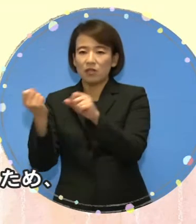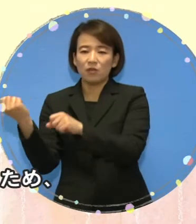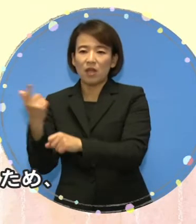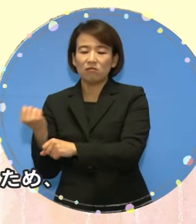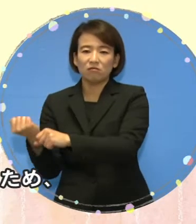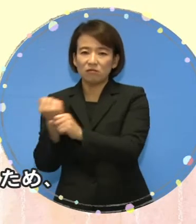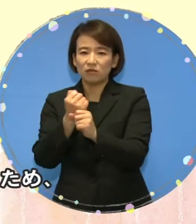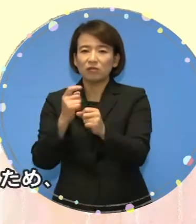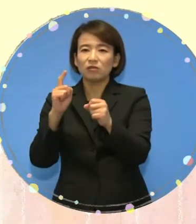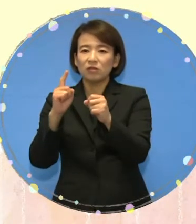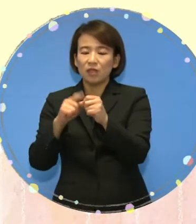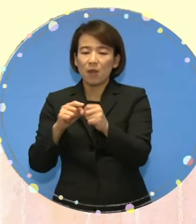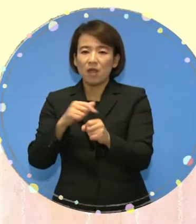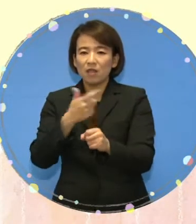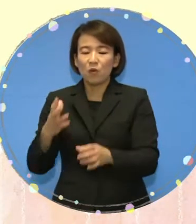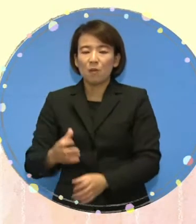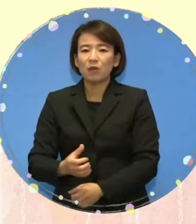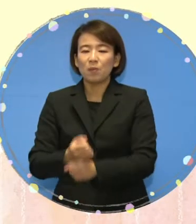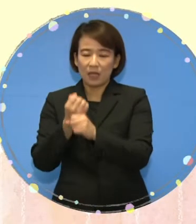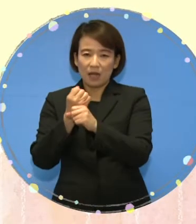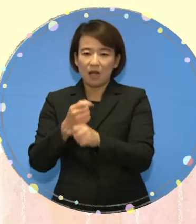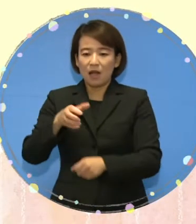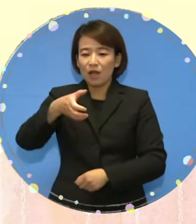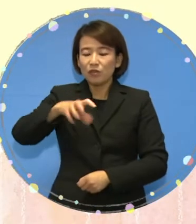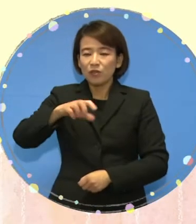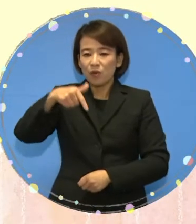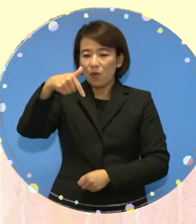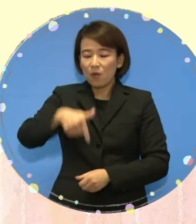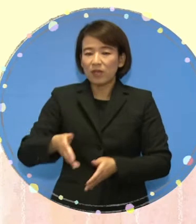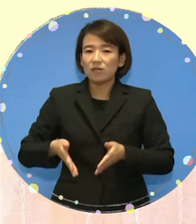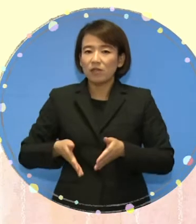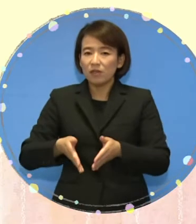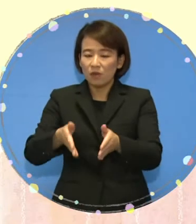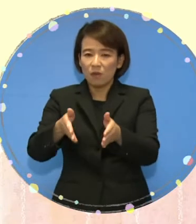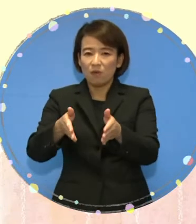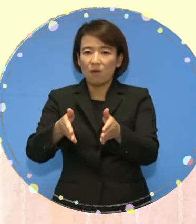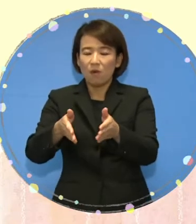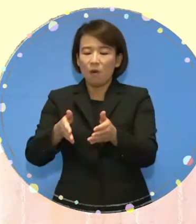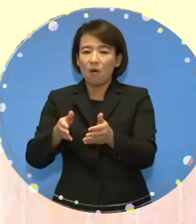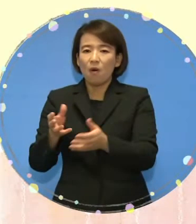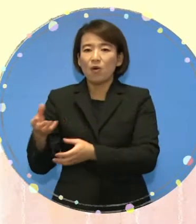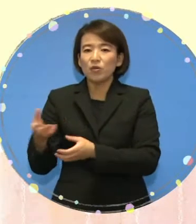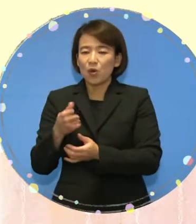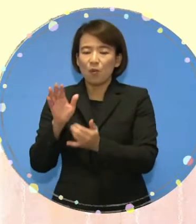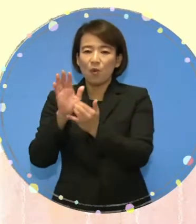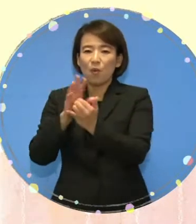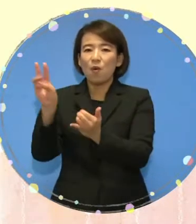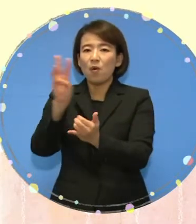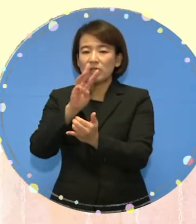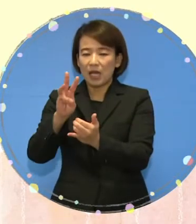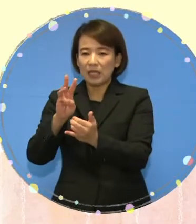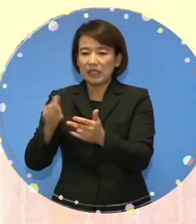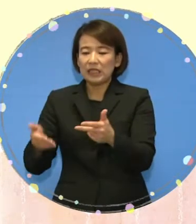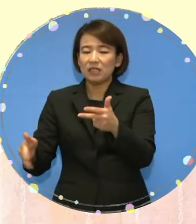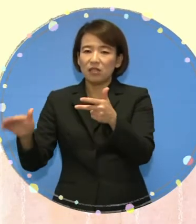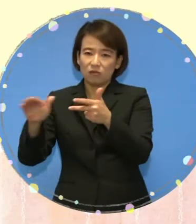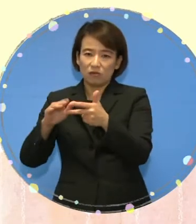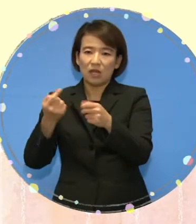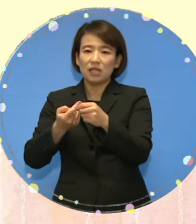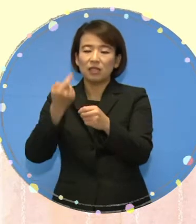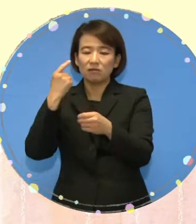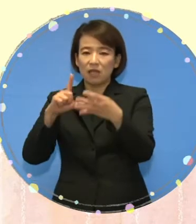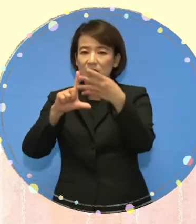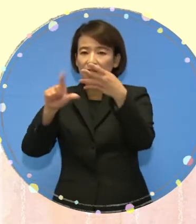復旧今日を図るため水道下水道機能を集約した消防防災合同庁舎が昨年